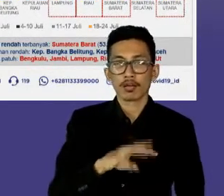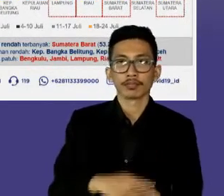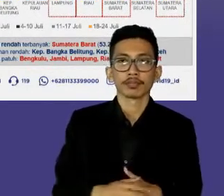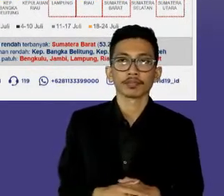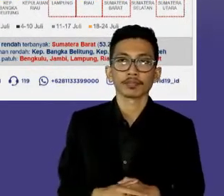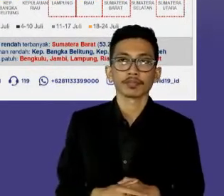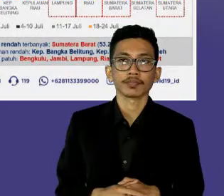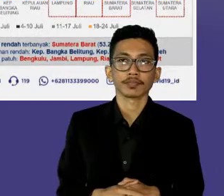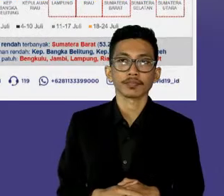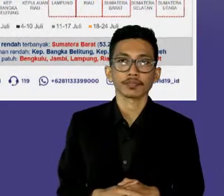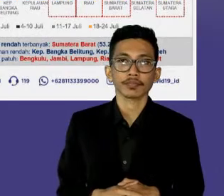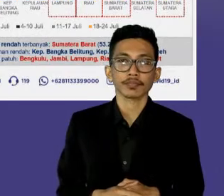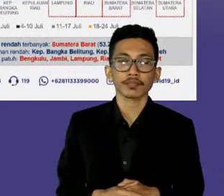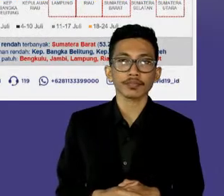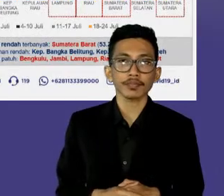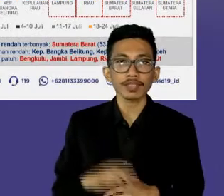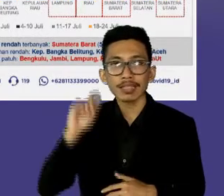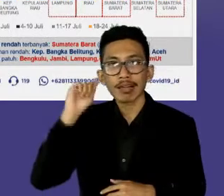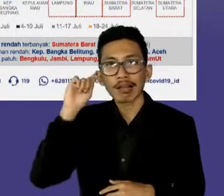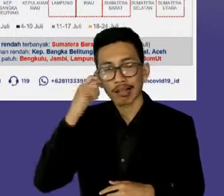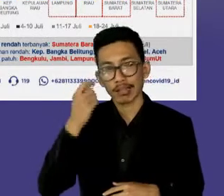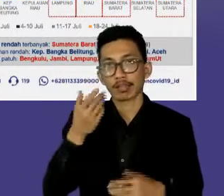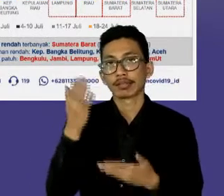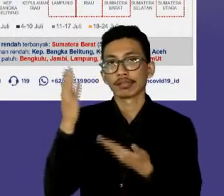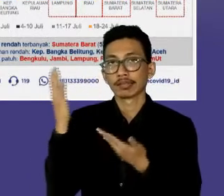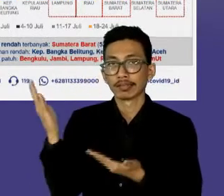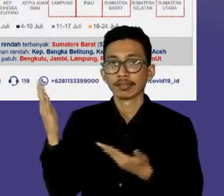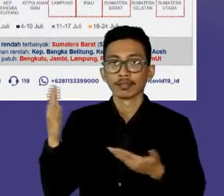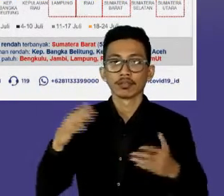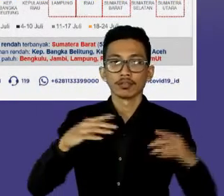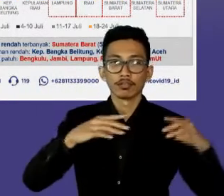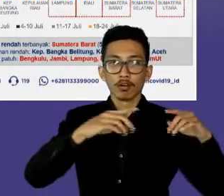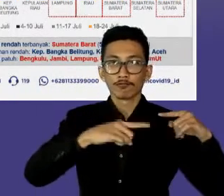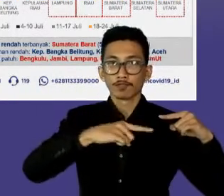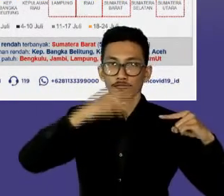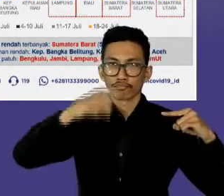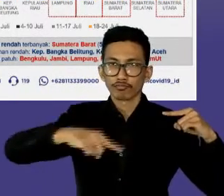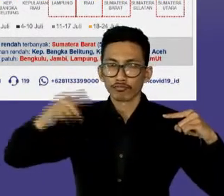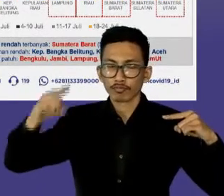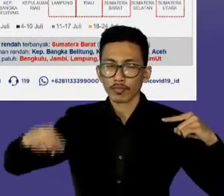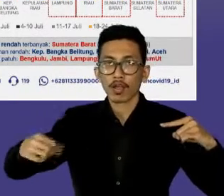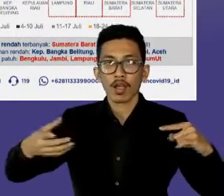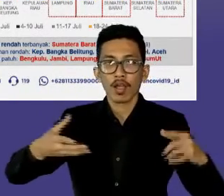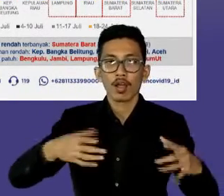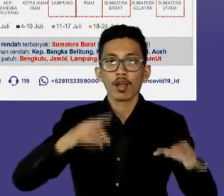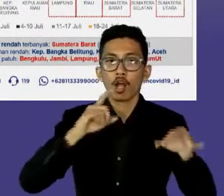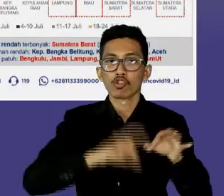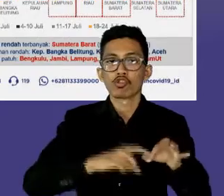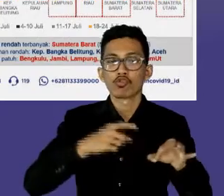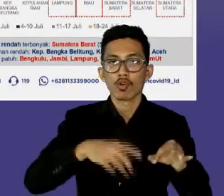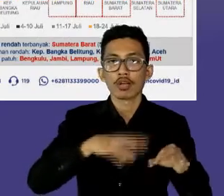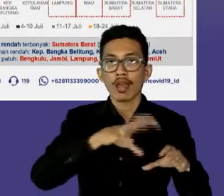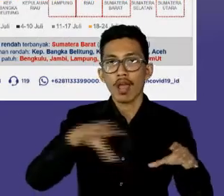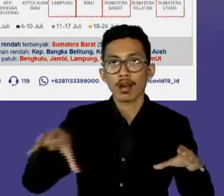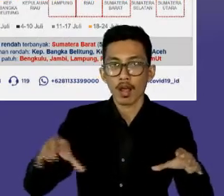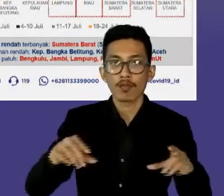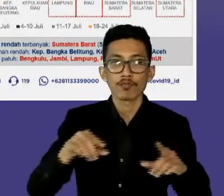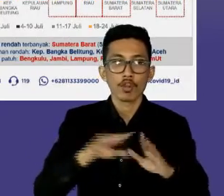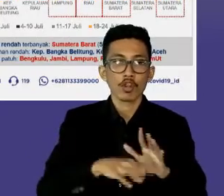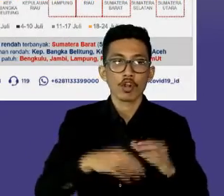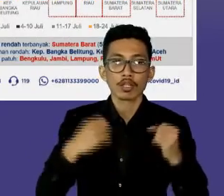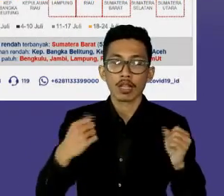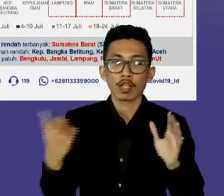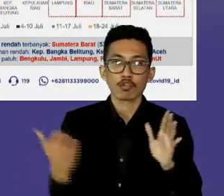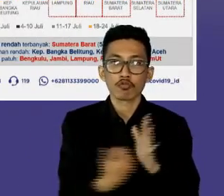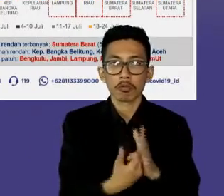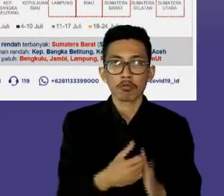yang harus diingatkan, grafik ini menunjukkan cakupan luasan daerah dengan kepatuhan rendah. Berarti kita